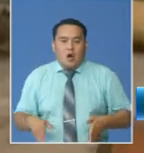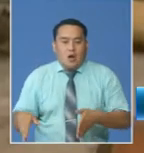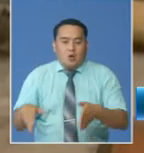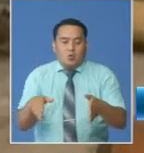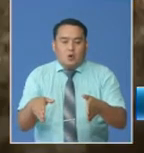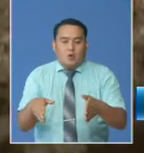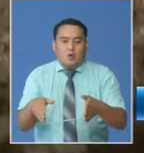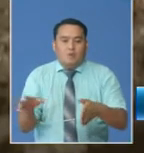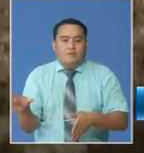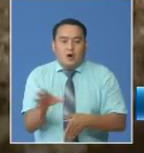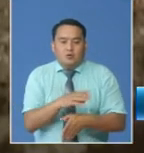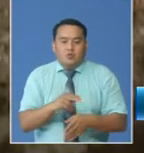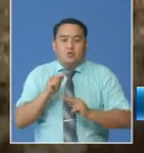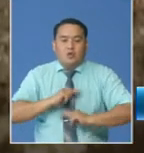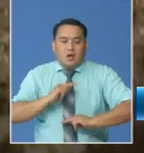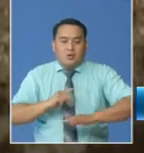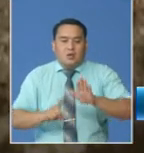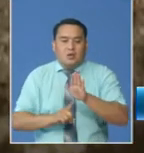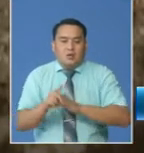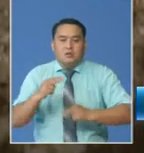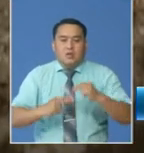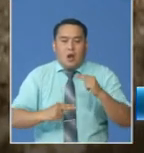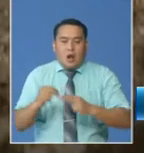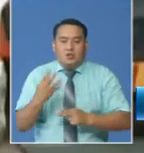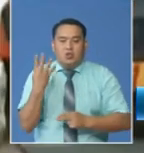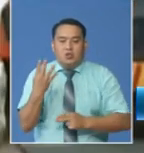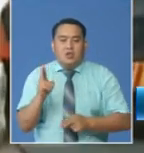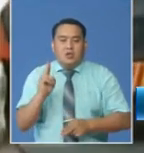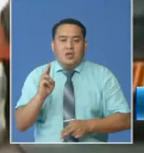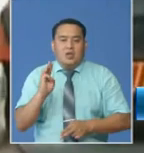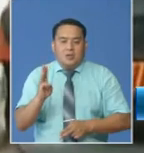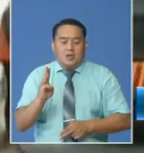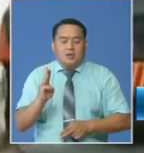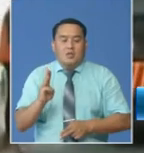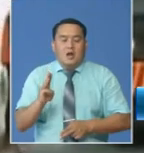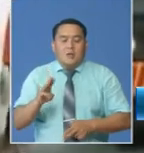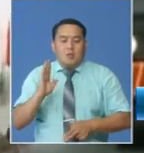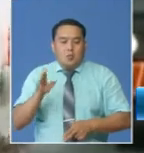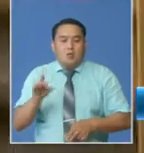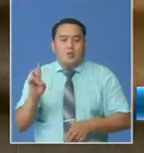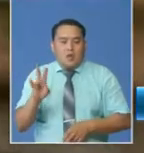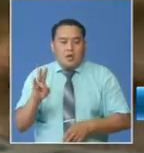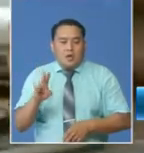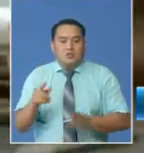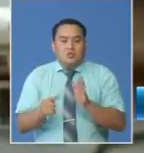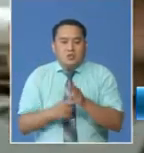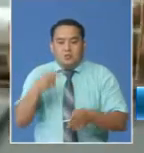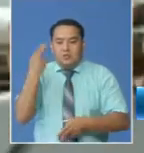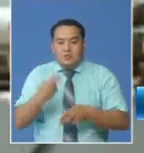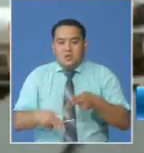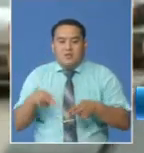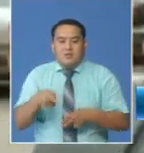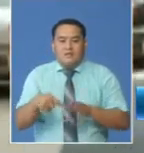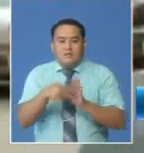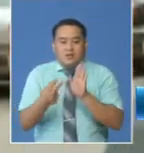полотном, вовсю кипит работа. По словам строителей, 4 километра сдадут к ноябрю. Еще 7 планируется завершить в